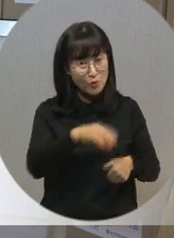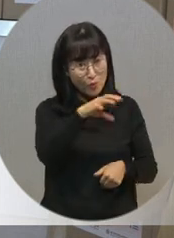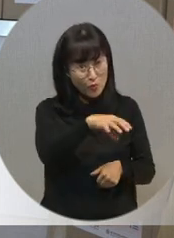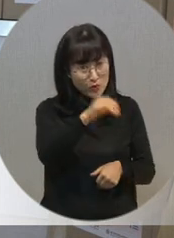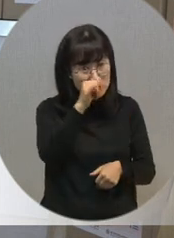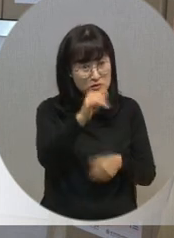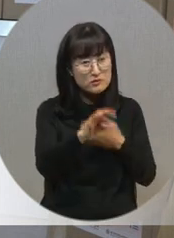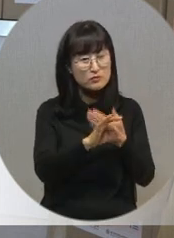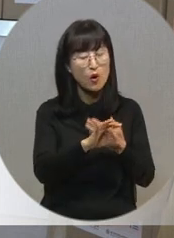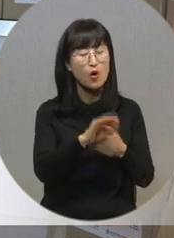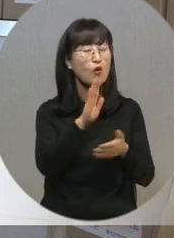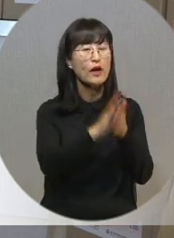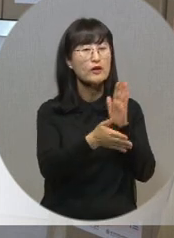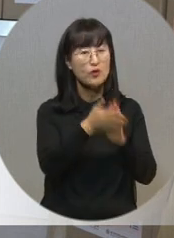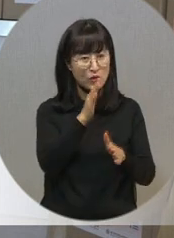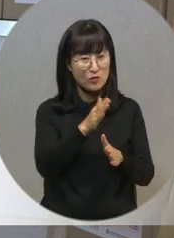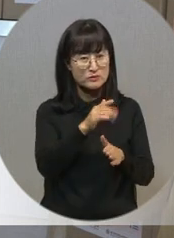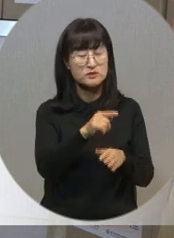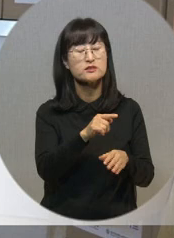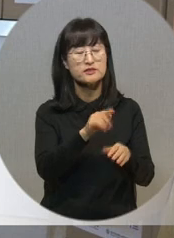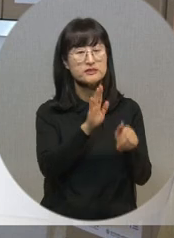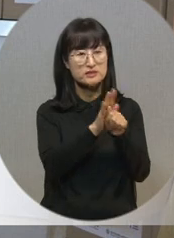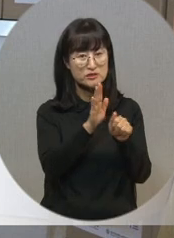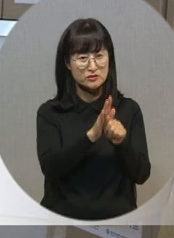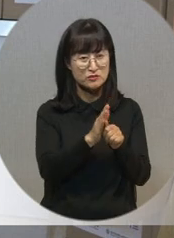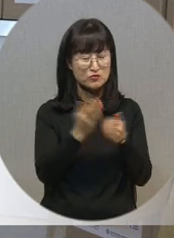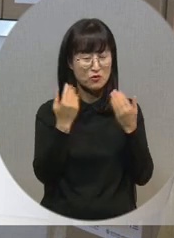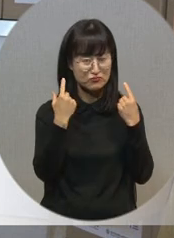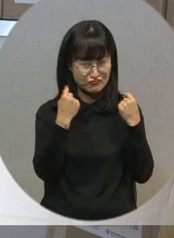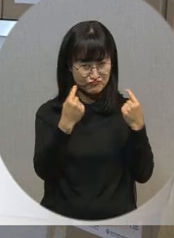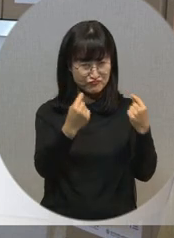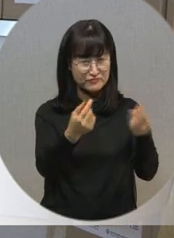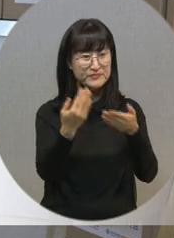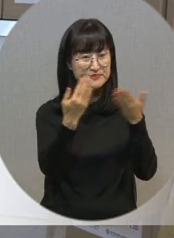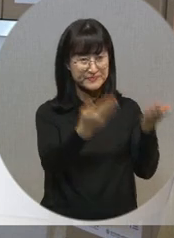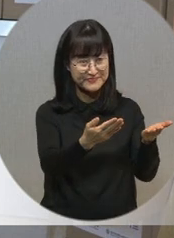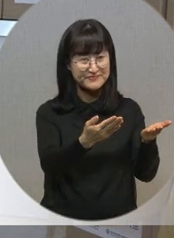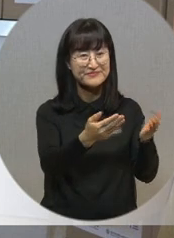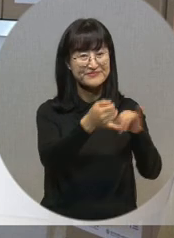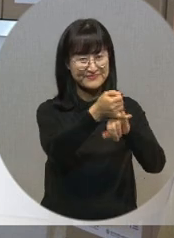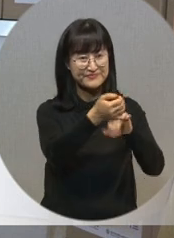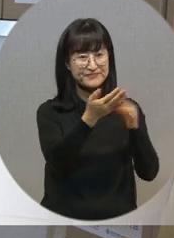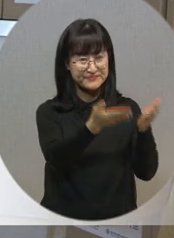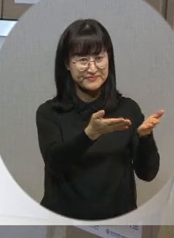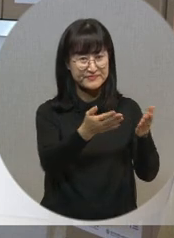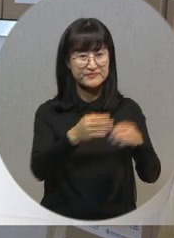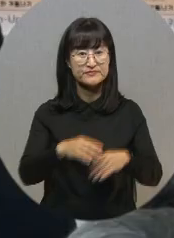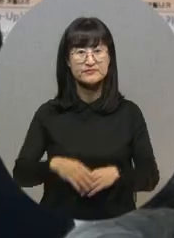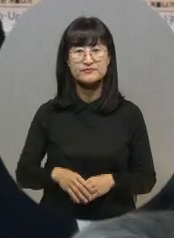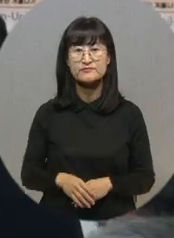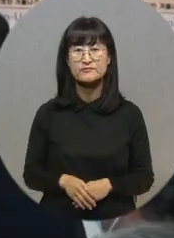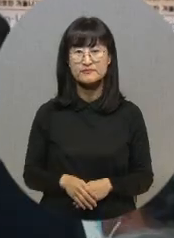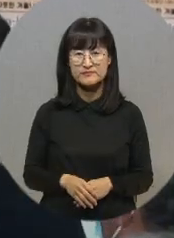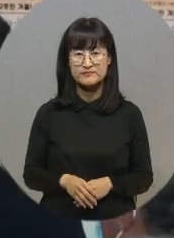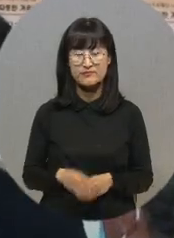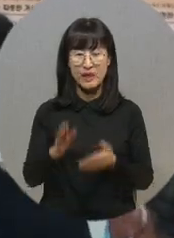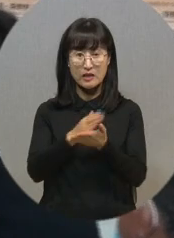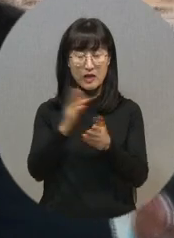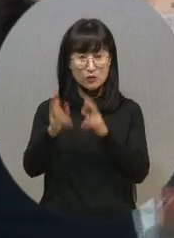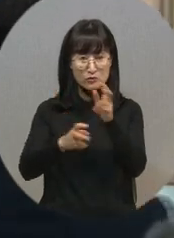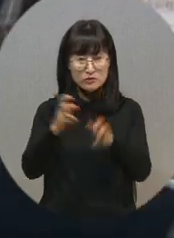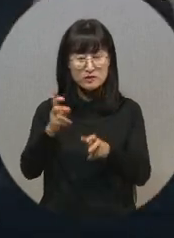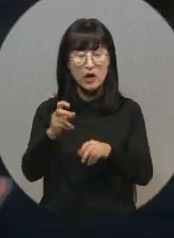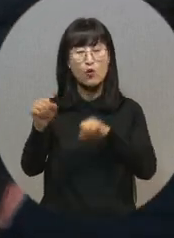있으면 어느 곳이나 가리지 않고 꾸준하게 지원을 해드릴 것을 약속드리겠습니다. 나눔 사업